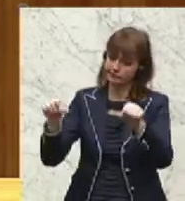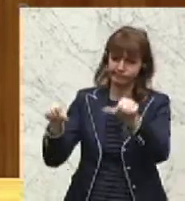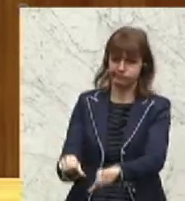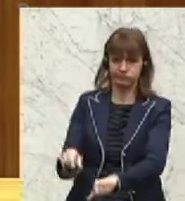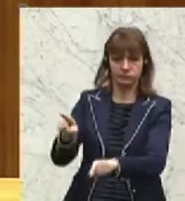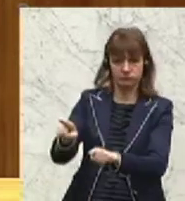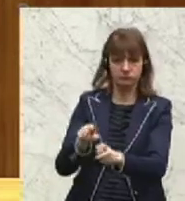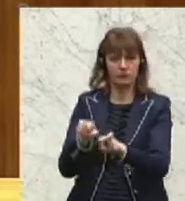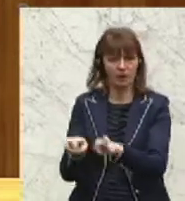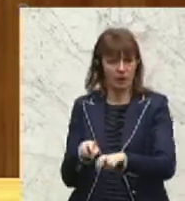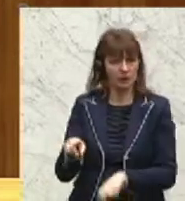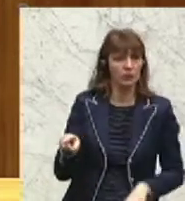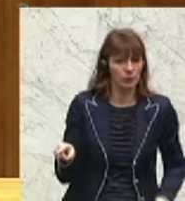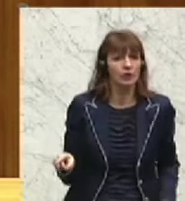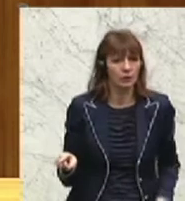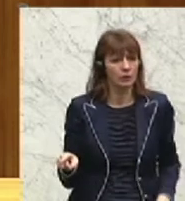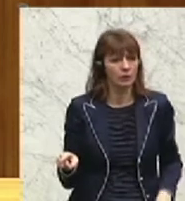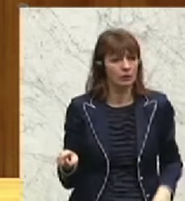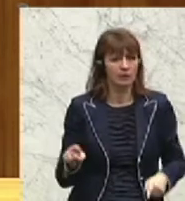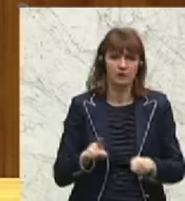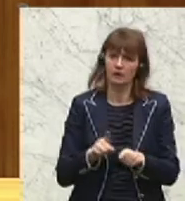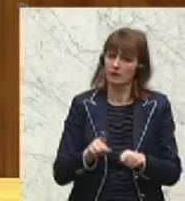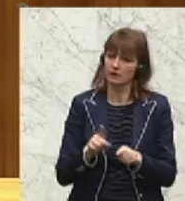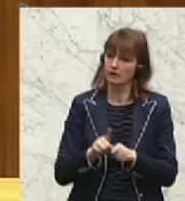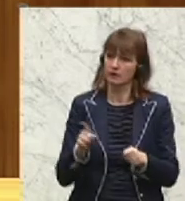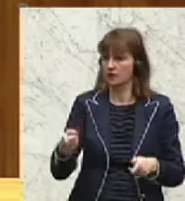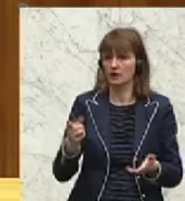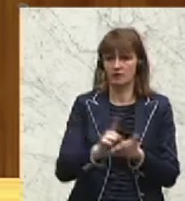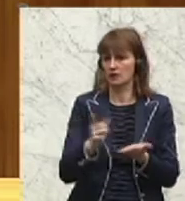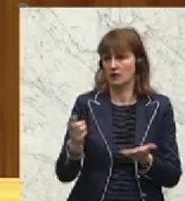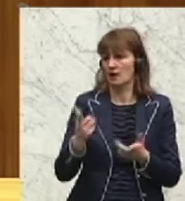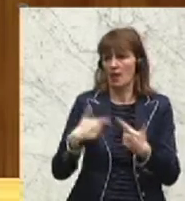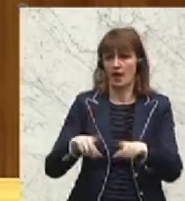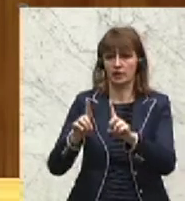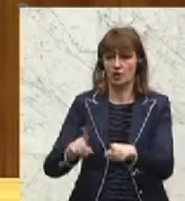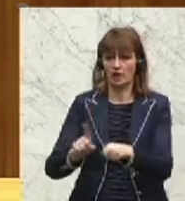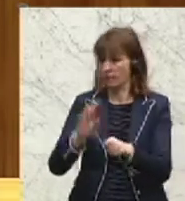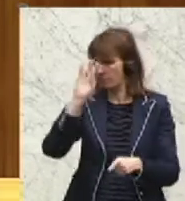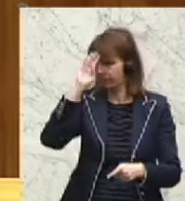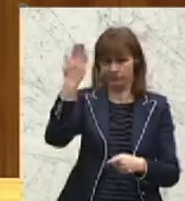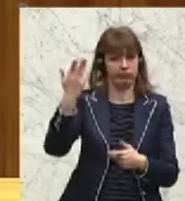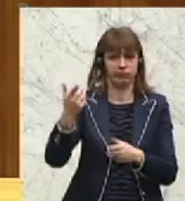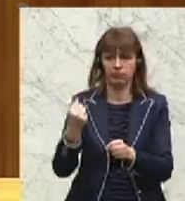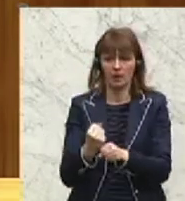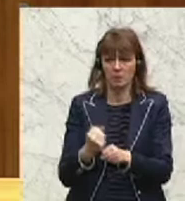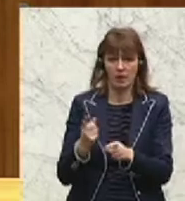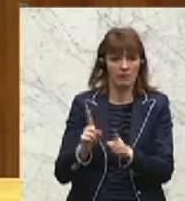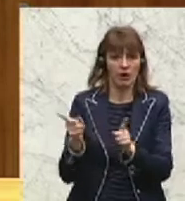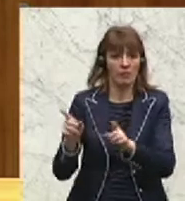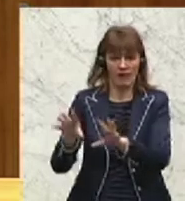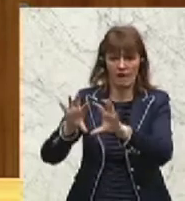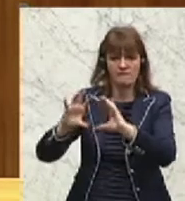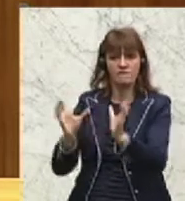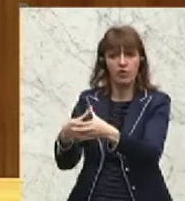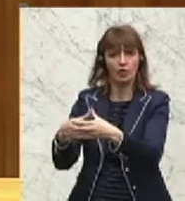Regierung, ein Auswuchs überforderter Landesstellen, weil der Föderalismus auch in dem Land immer